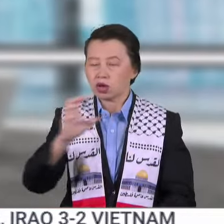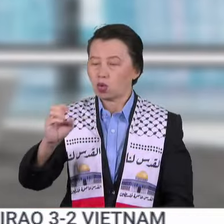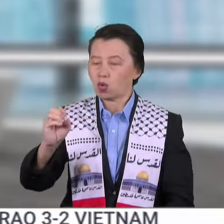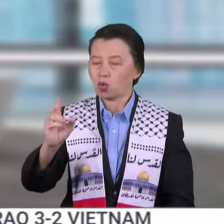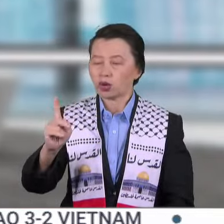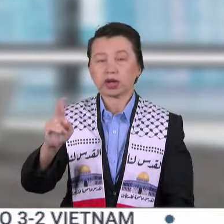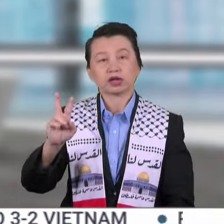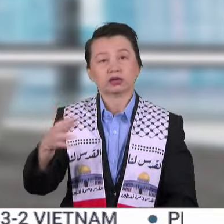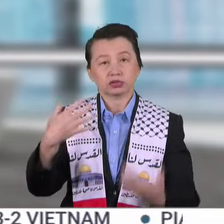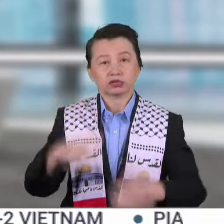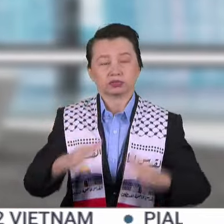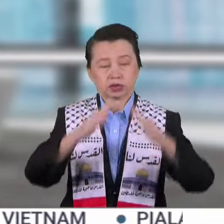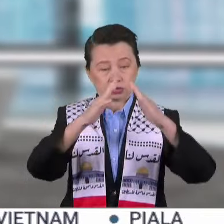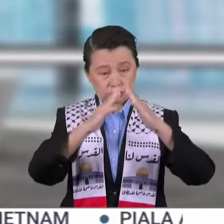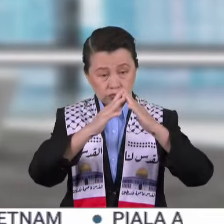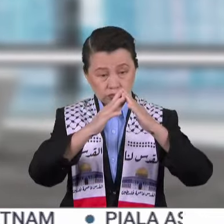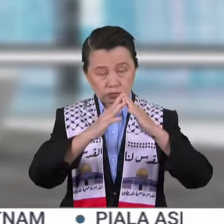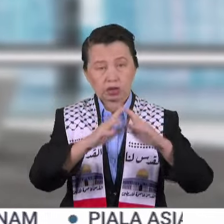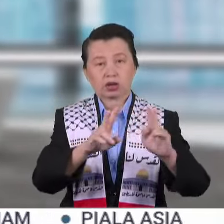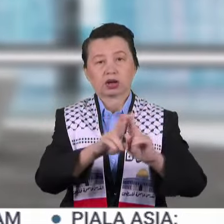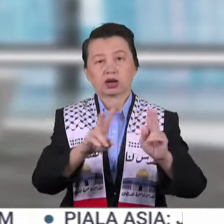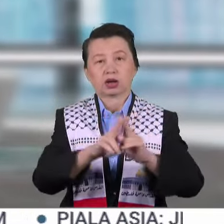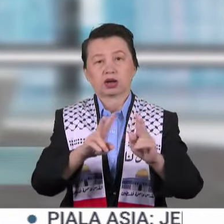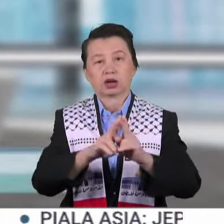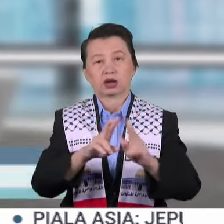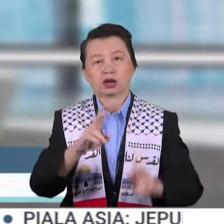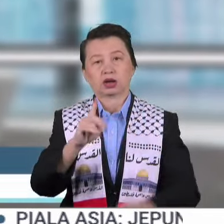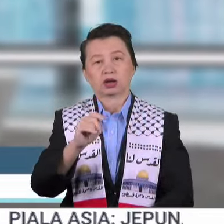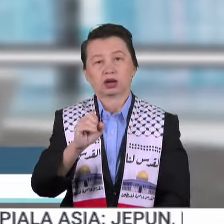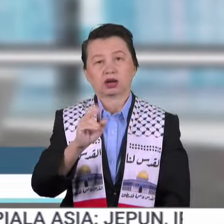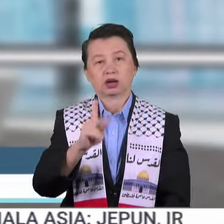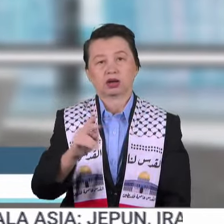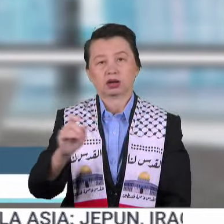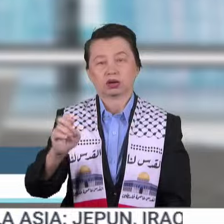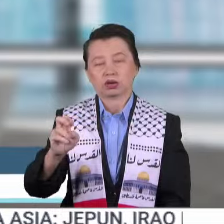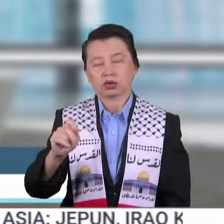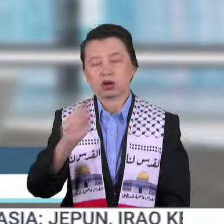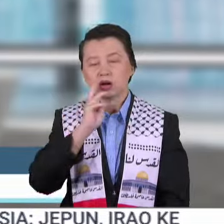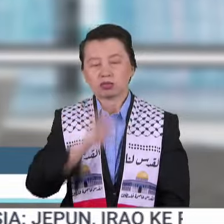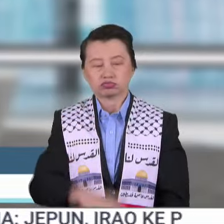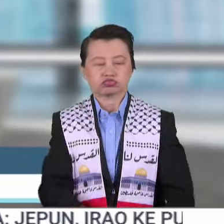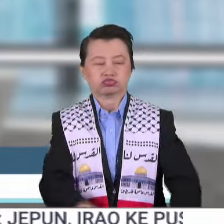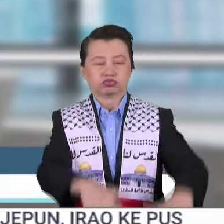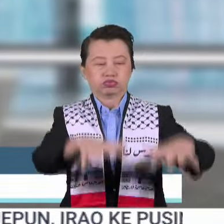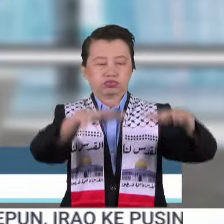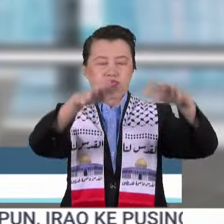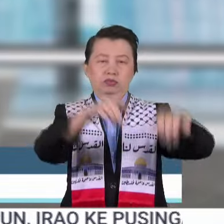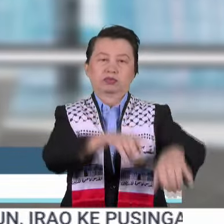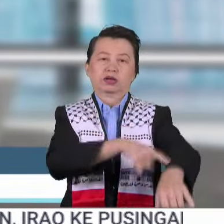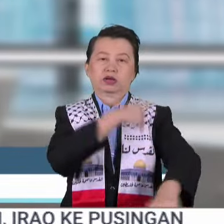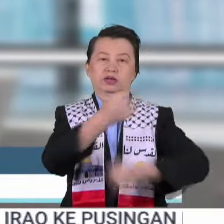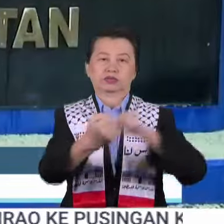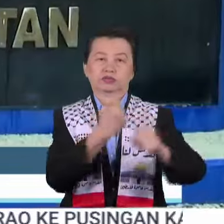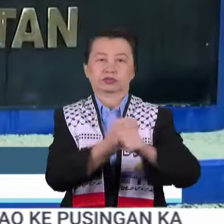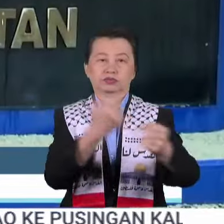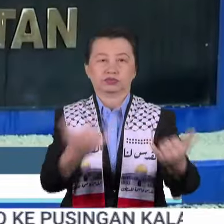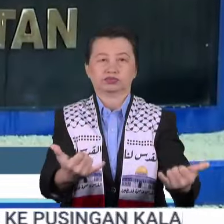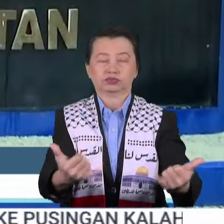Upaya OKU selepas rumah mereka di Kampung Tasik Tok Kondurgal ditenggelami banjir sepanjang tahun ini.